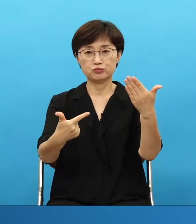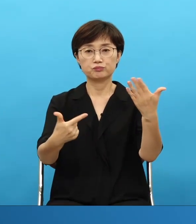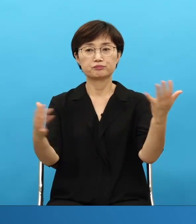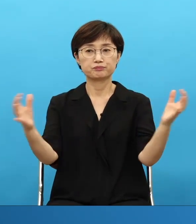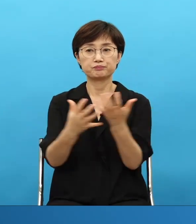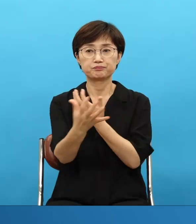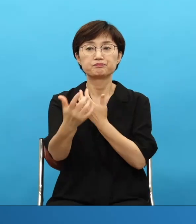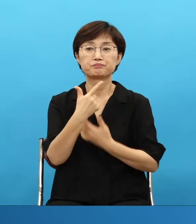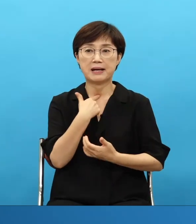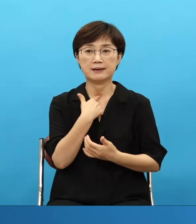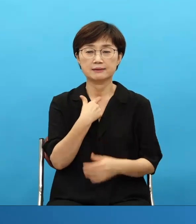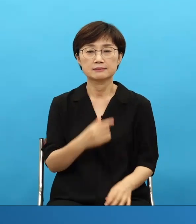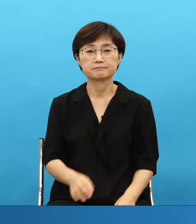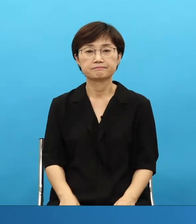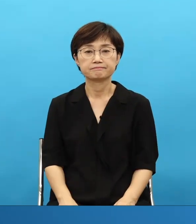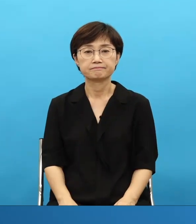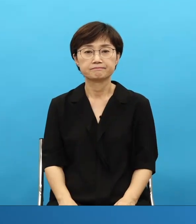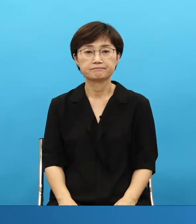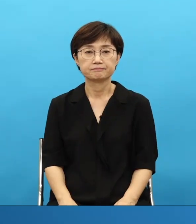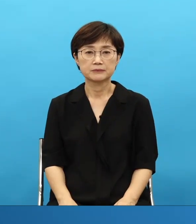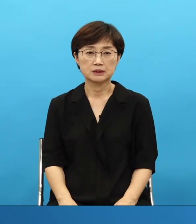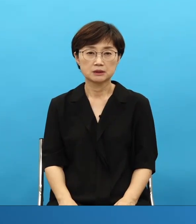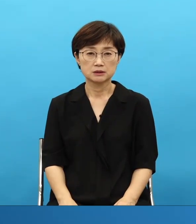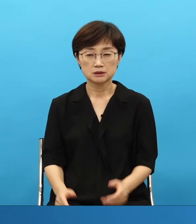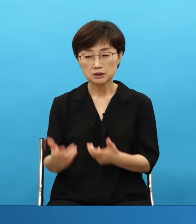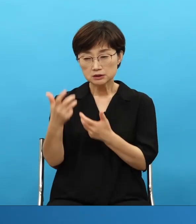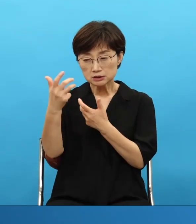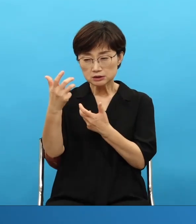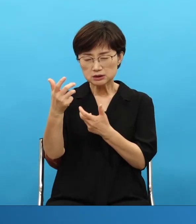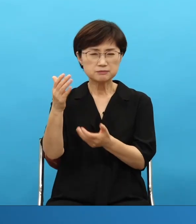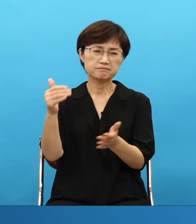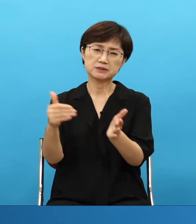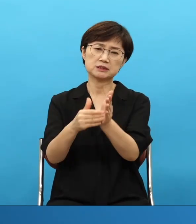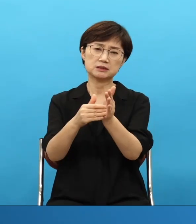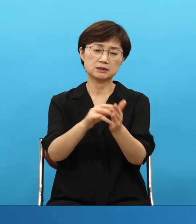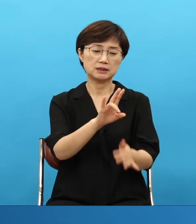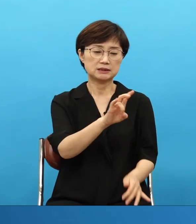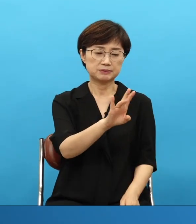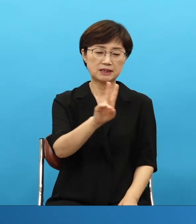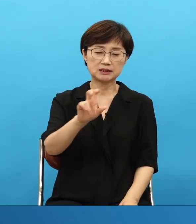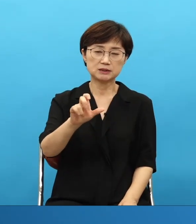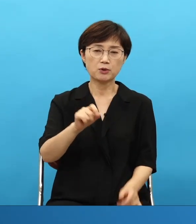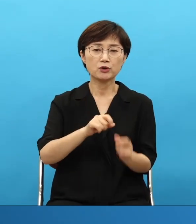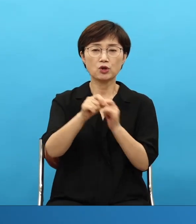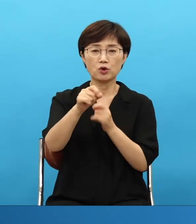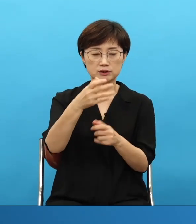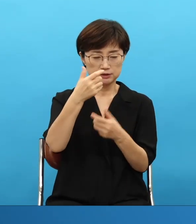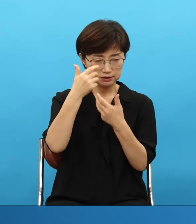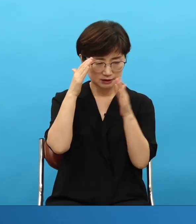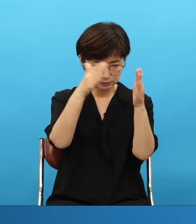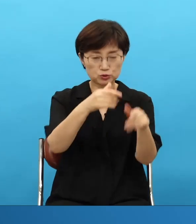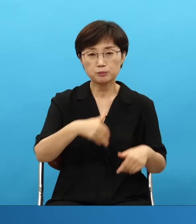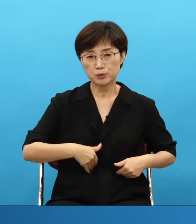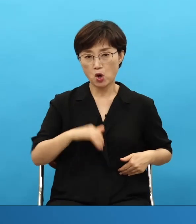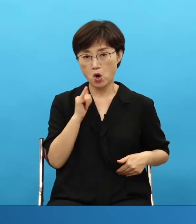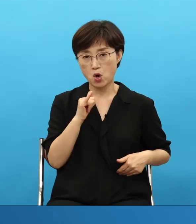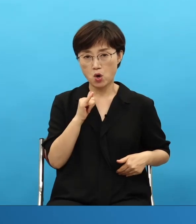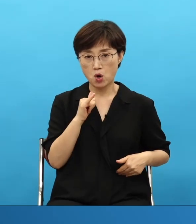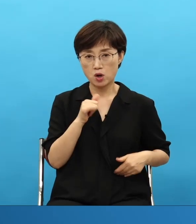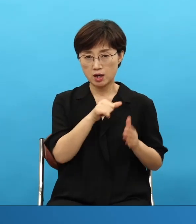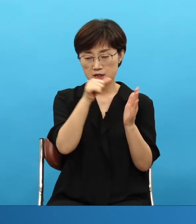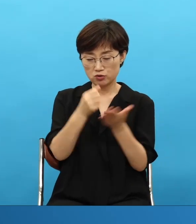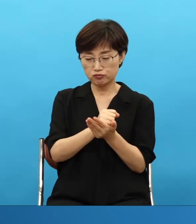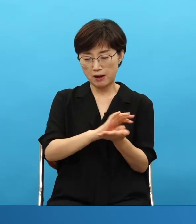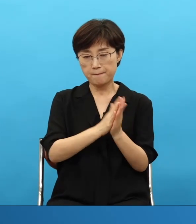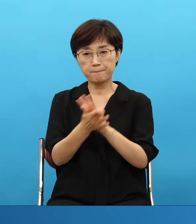RUTC에서 진행됐습니다. 집착을 넘어서는 24, 25 영원 집중, 인생 운명을 바꾸는 새로운 집,